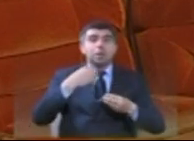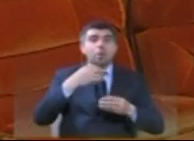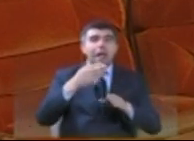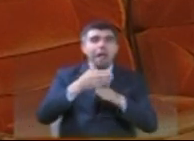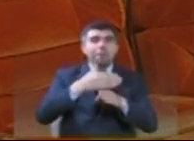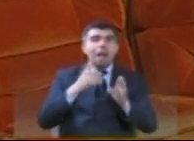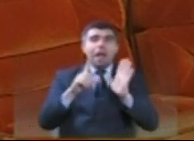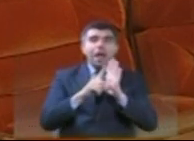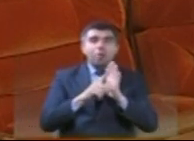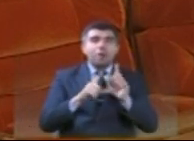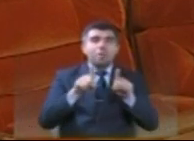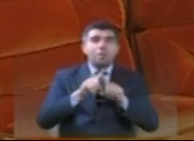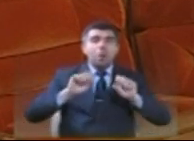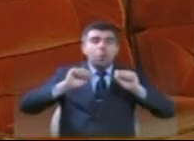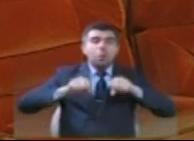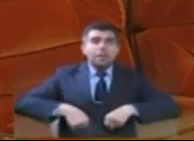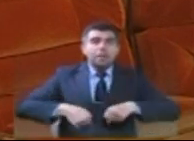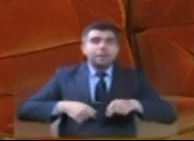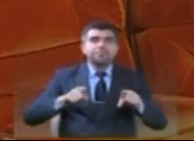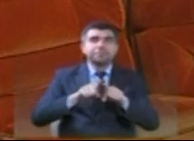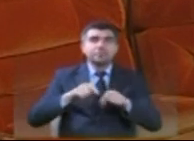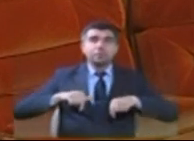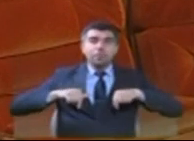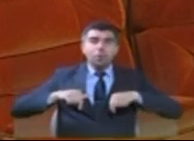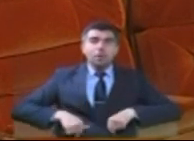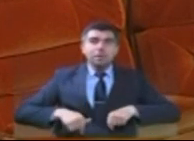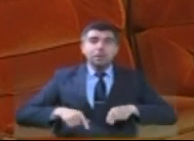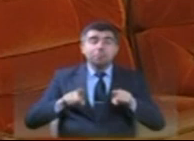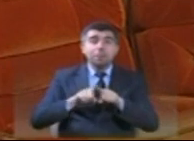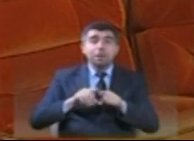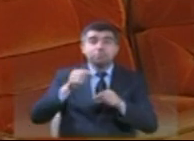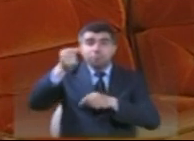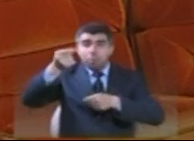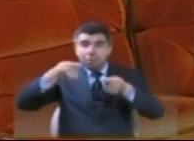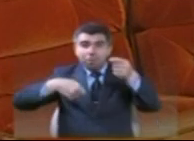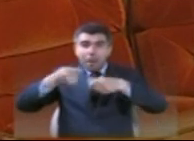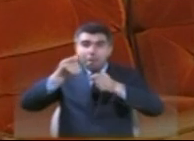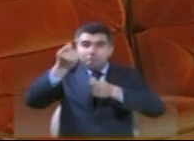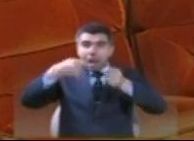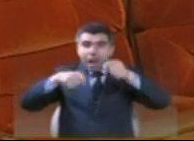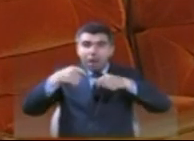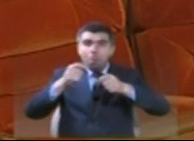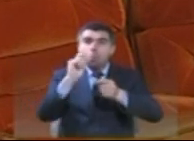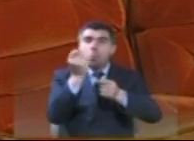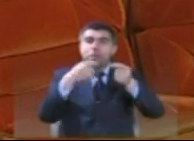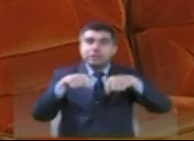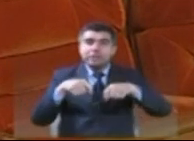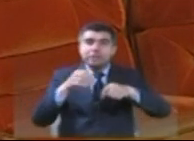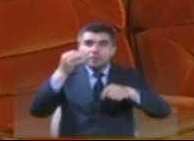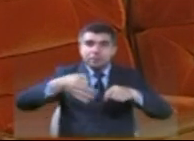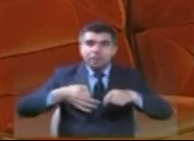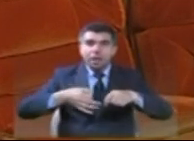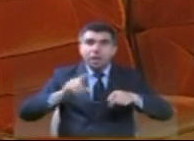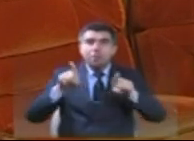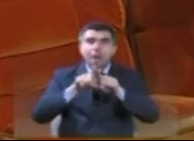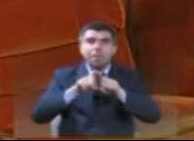عن مسطره المصادقه من طرف المصالح ديال الوزاره اذا كانت الدراسه المنجزه من طرف مكتب الدراسات اللي هو